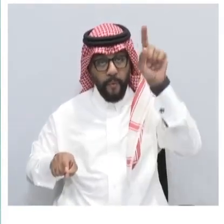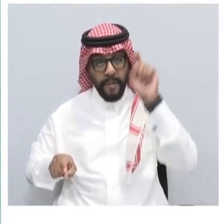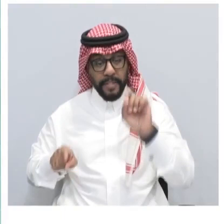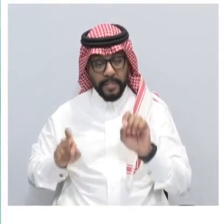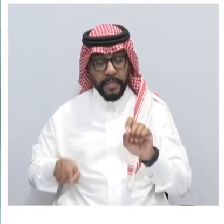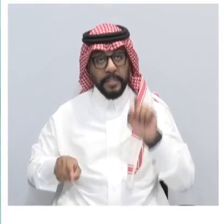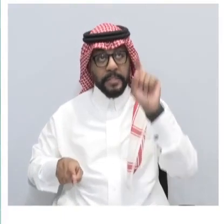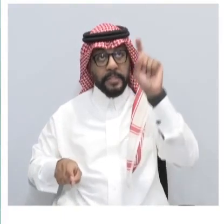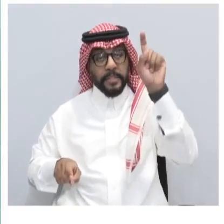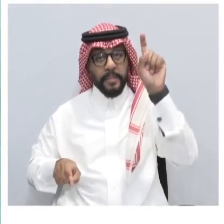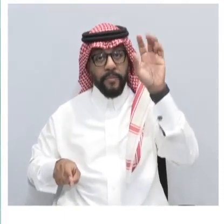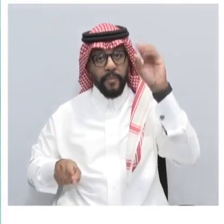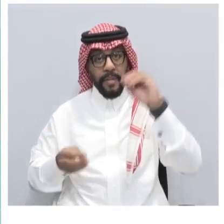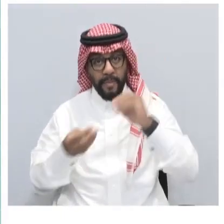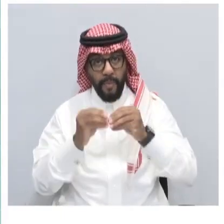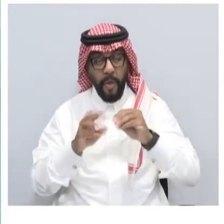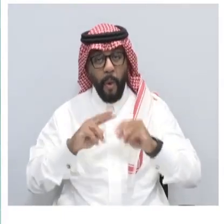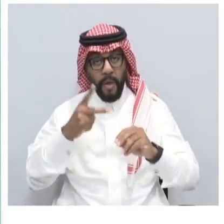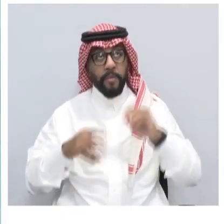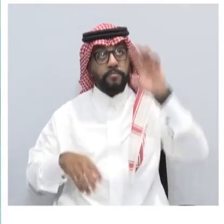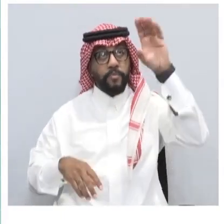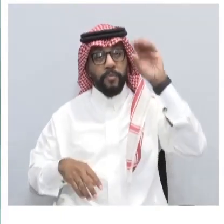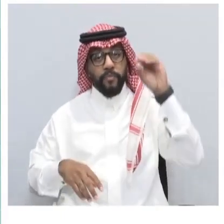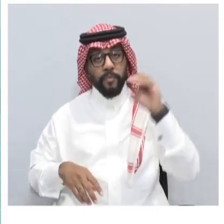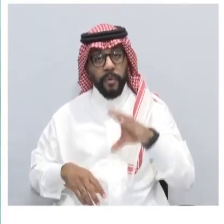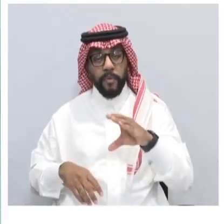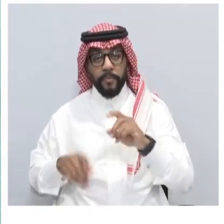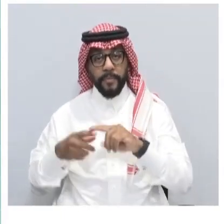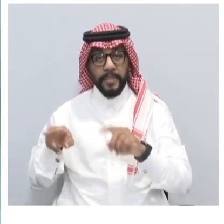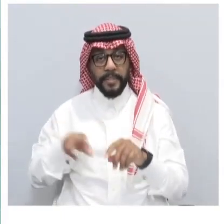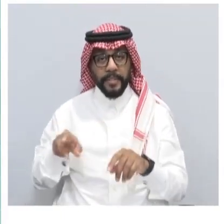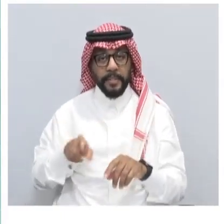مثلا نريد احاطه ننقر هنا بزر الفار الايسر